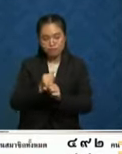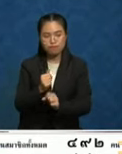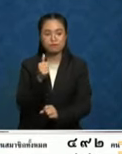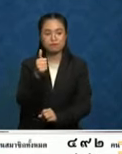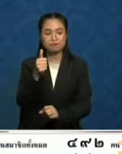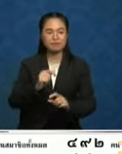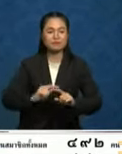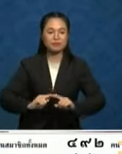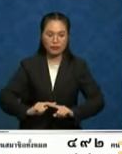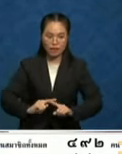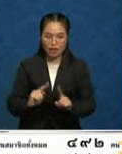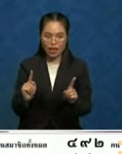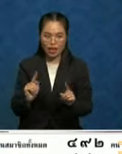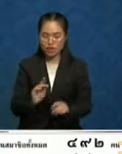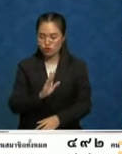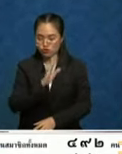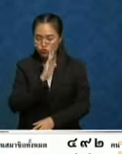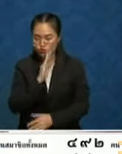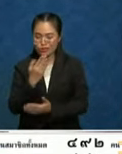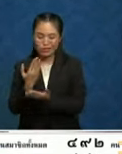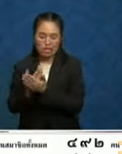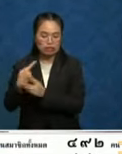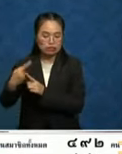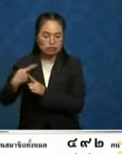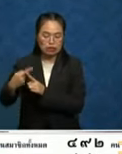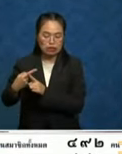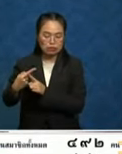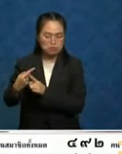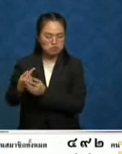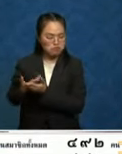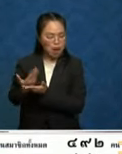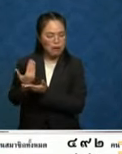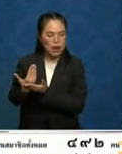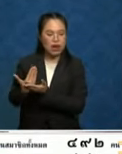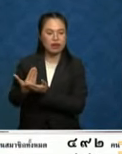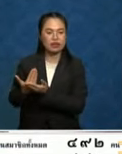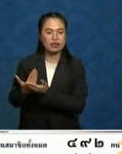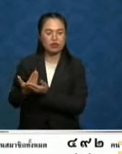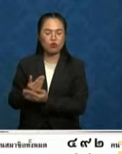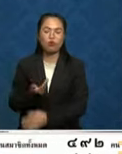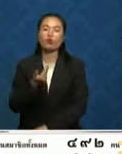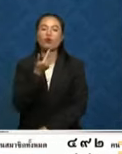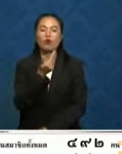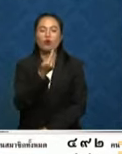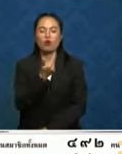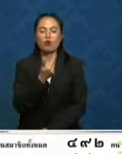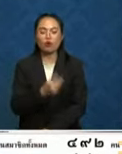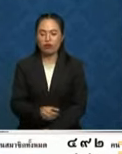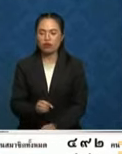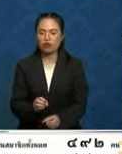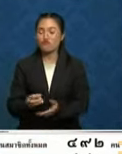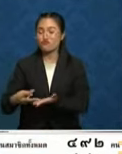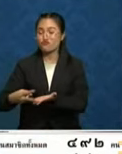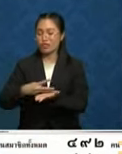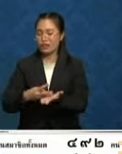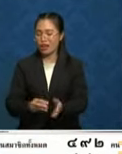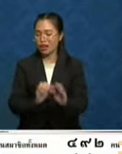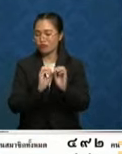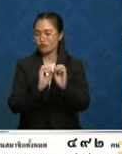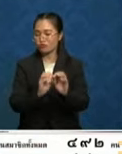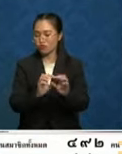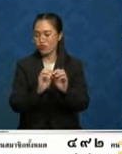ดีครับเมื่อท่านได้ผลตอบแทนที่ดีขึ้นแล้วนะครับก็ขอให้มีการสอนนักศึกษาอย่างมี